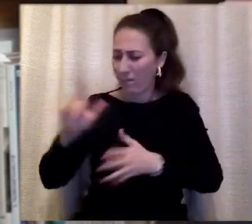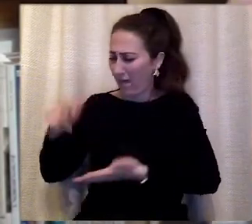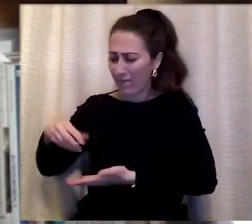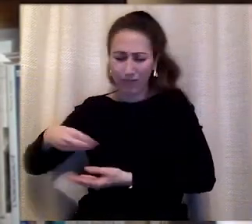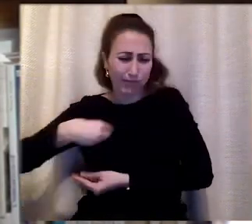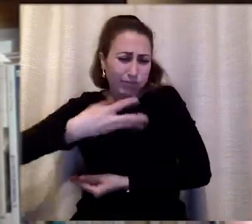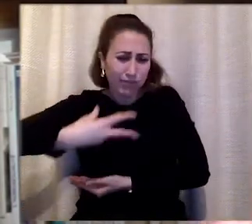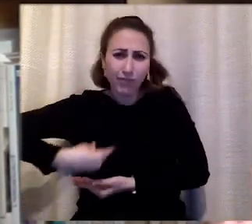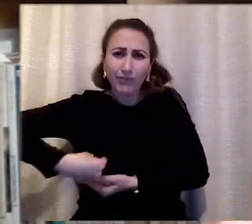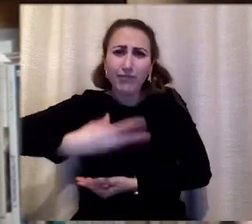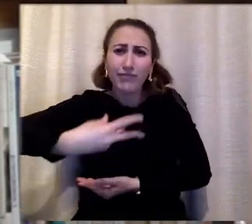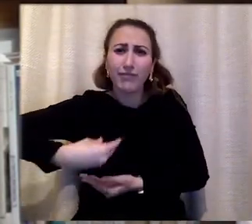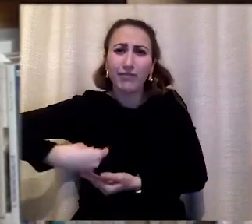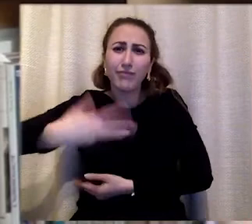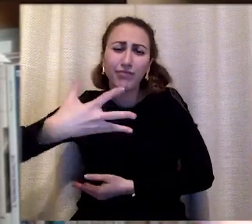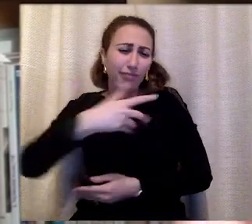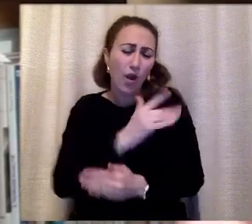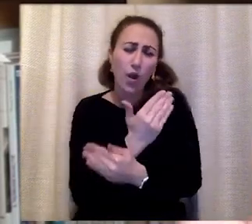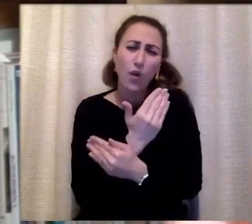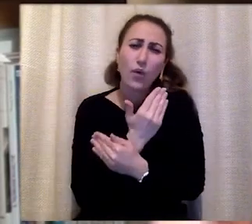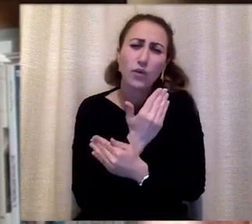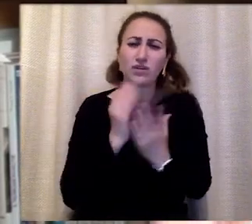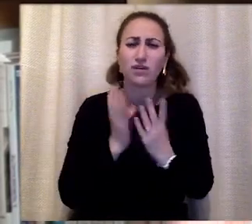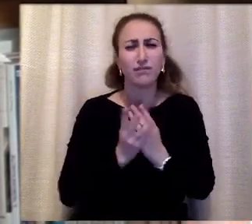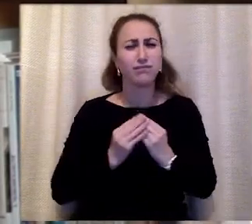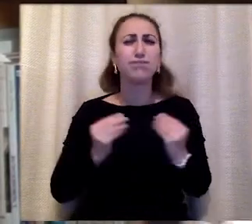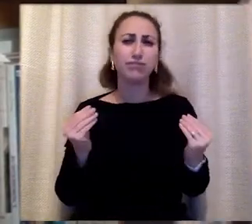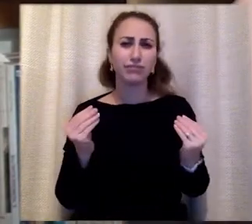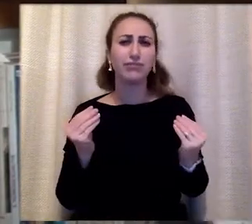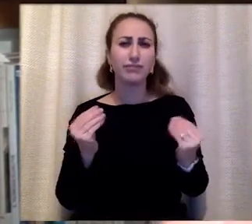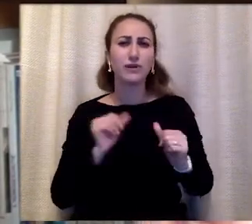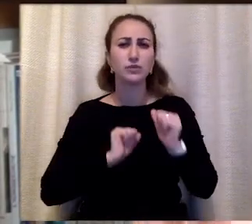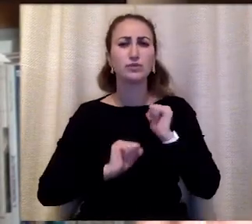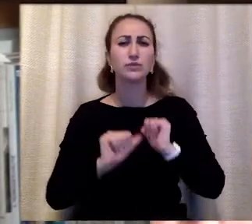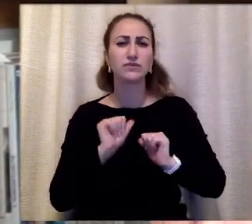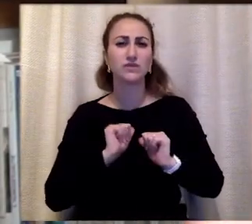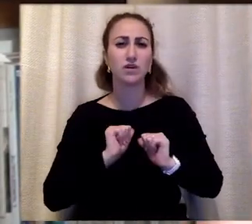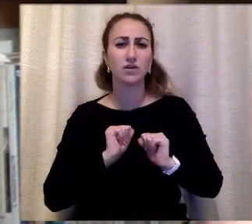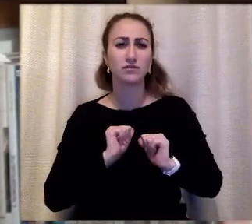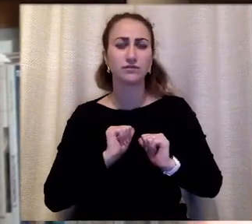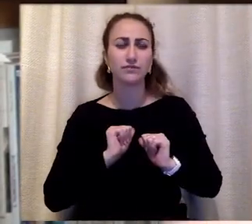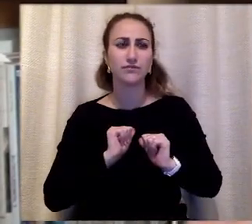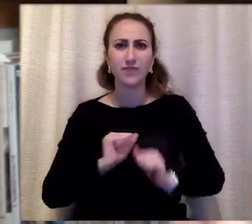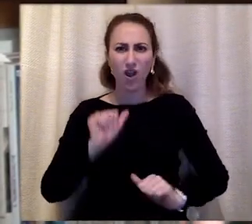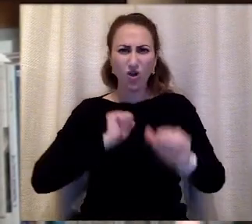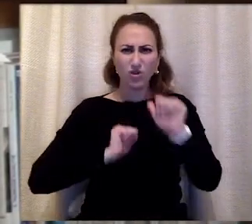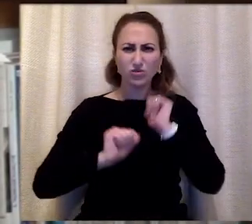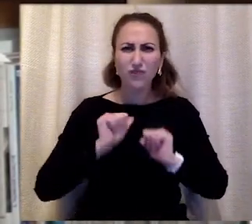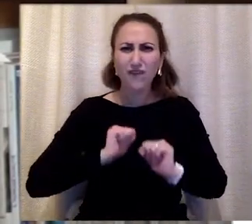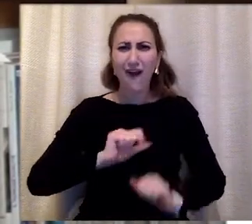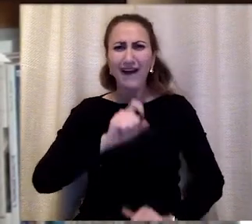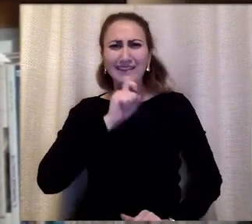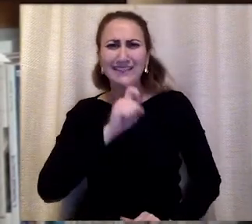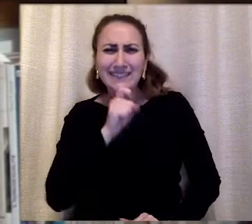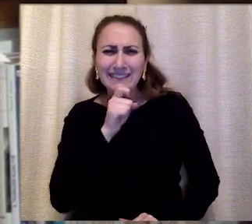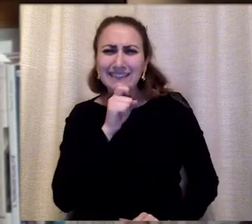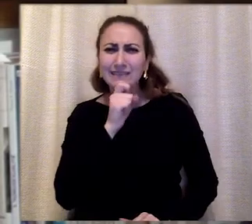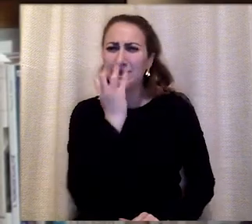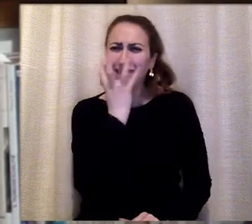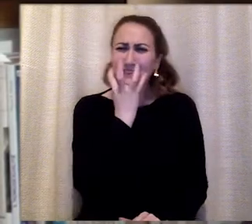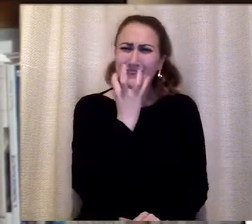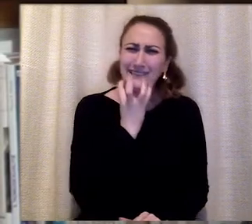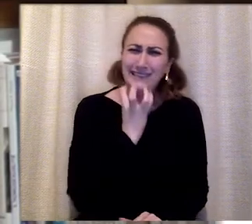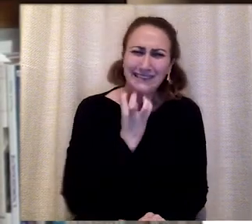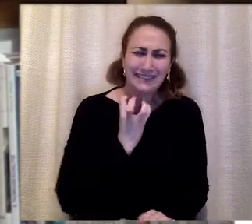donc aucune souffrance qui soit trop aiguë, aucune peine qui soit trop prononcée,